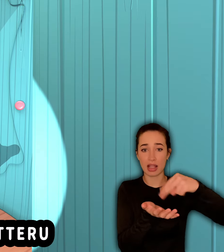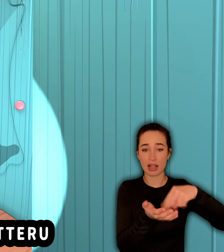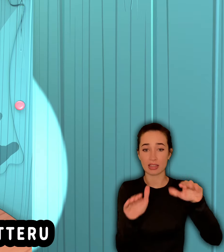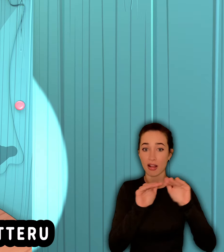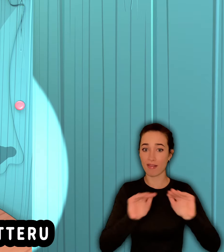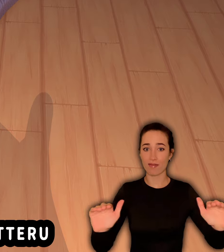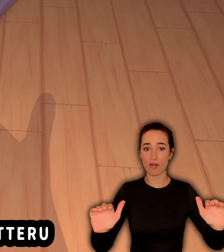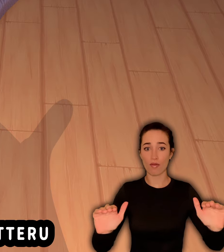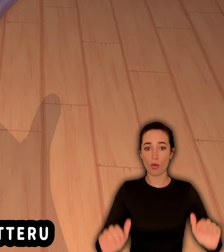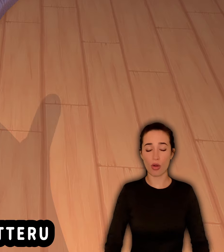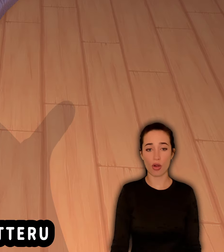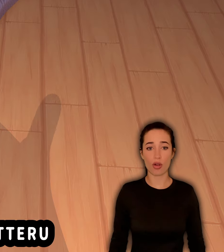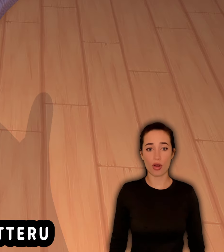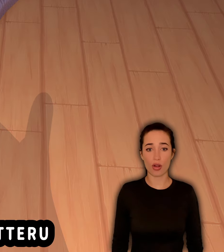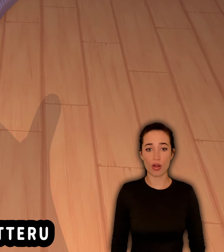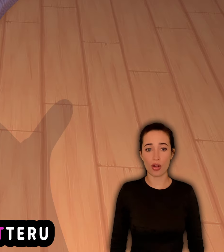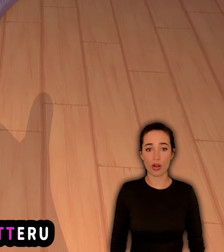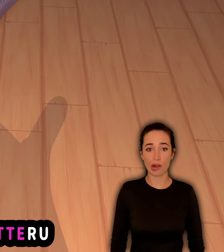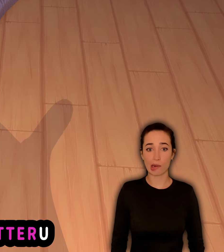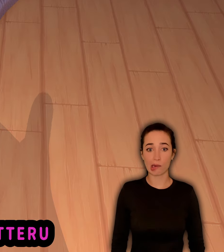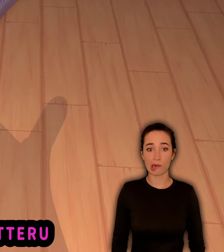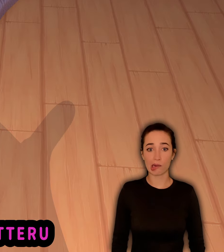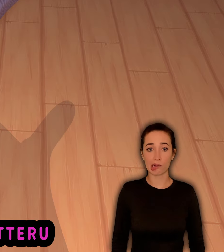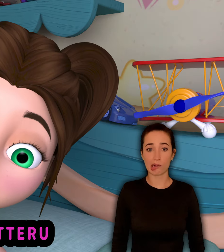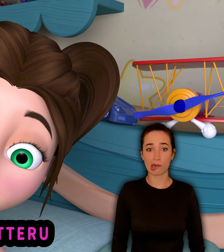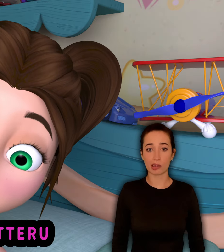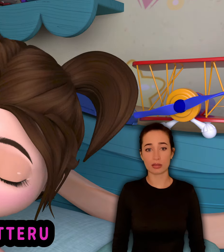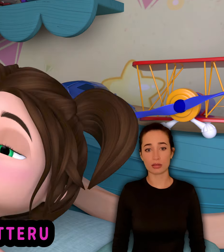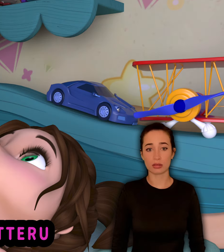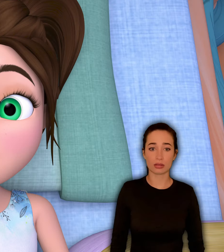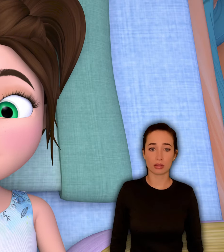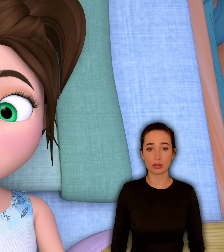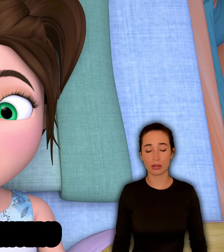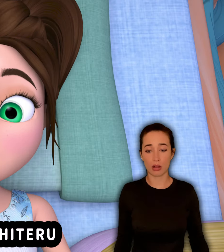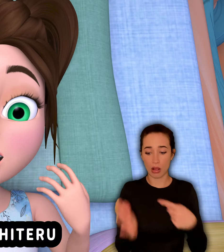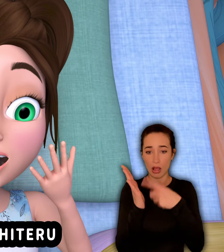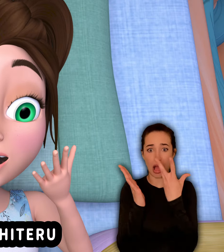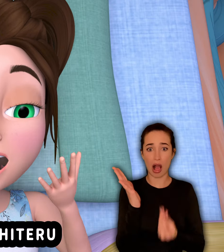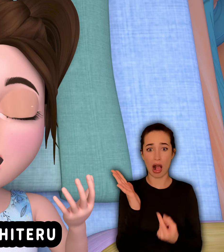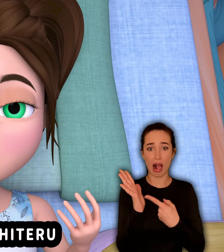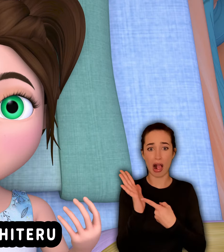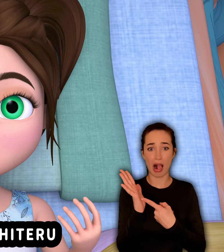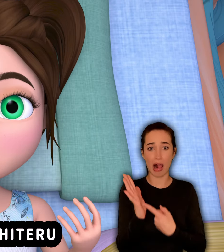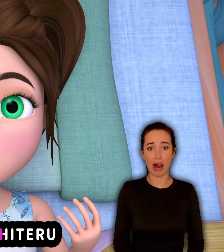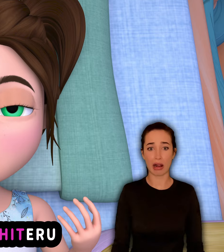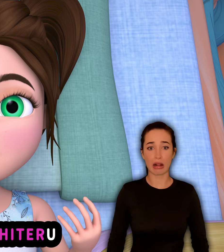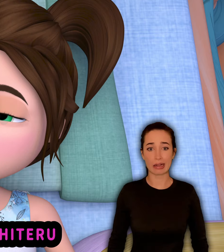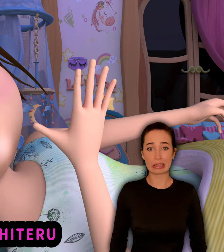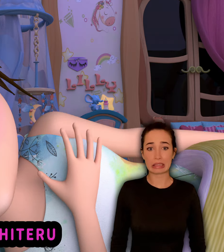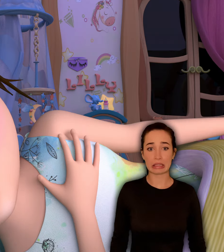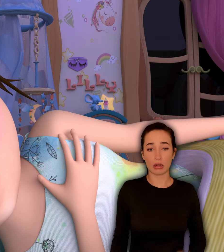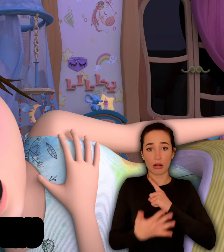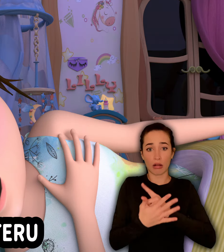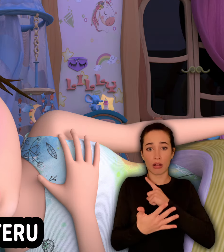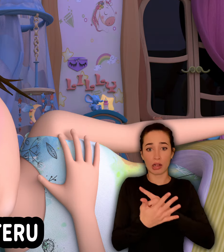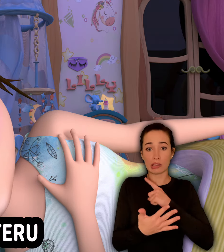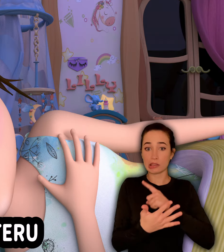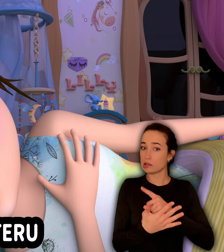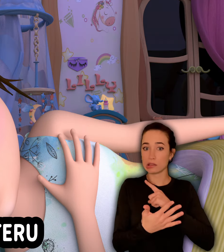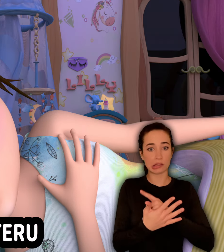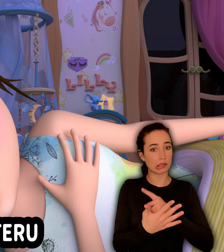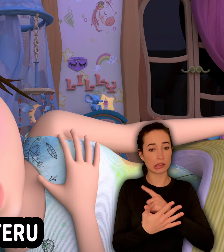影が踊ってる手のひしてる今